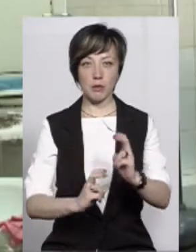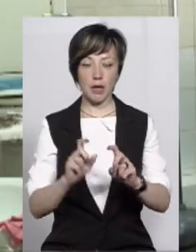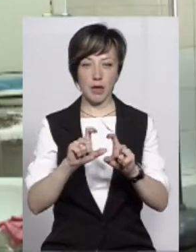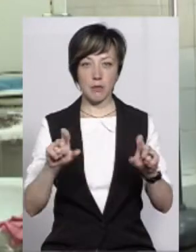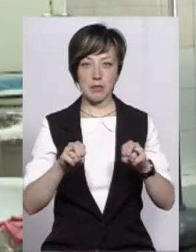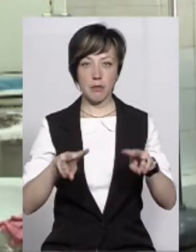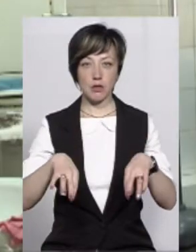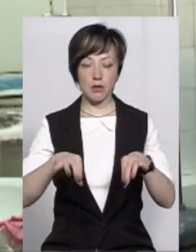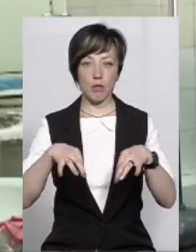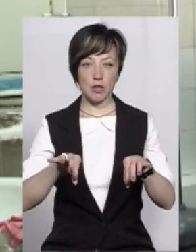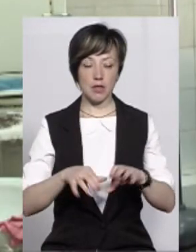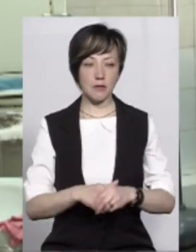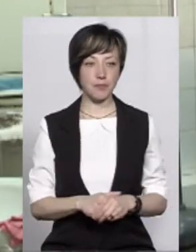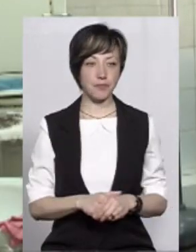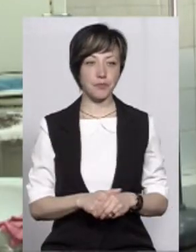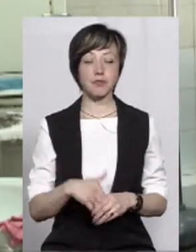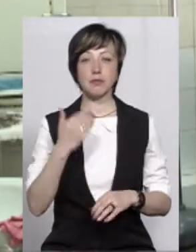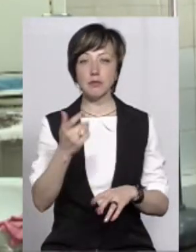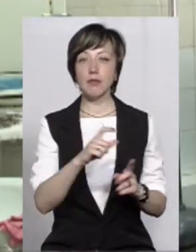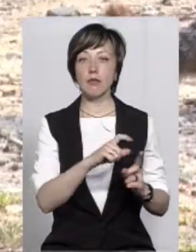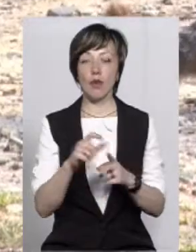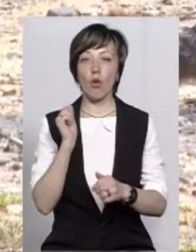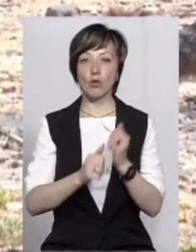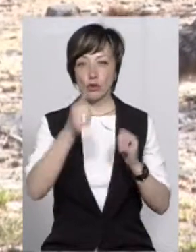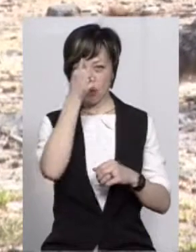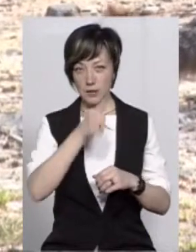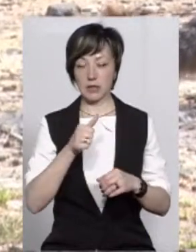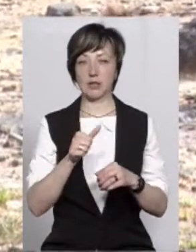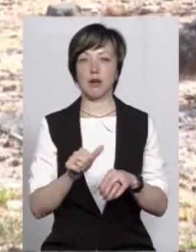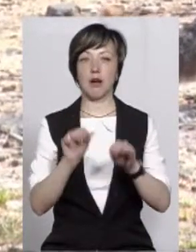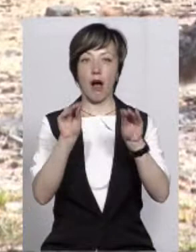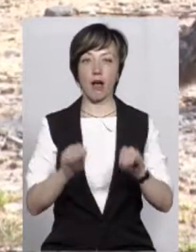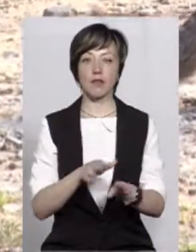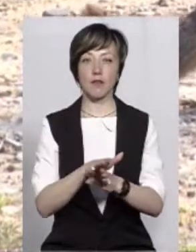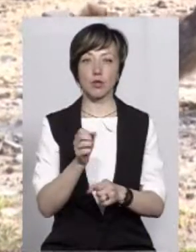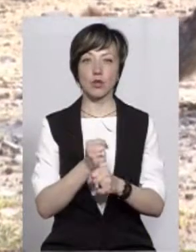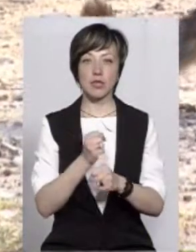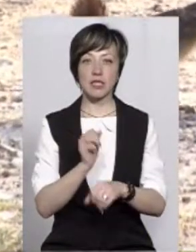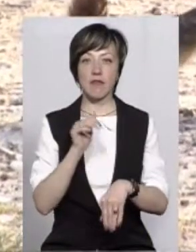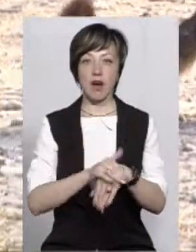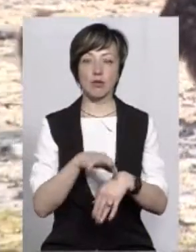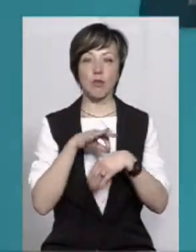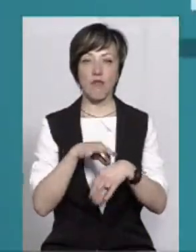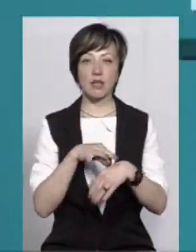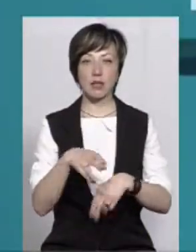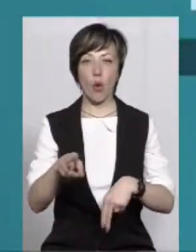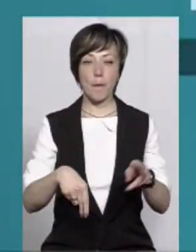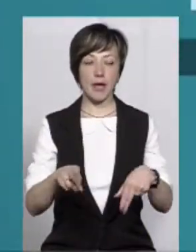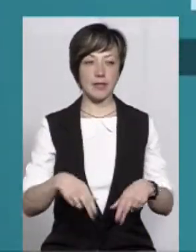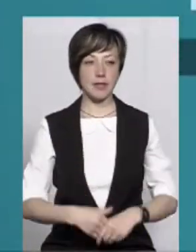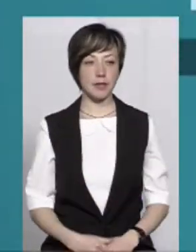підприємства «Спецкомунтранс» Олександр Зімін. За його словами, кожного місяця складаються акти виконаних робіт за фактом проведених операцій.